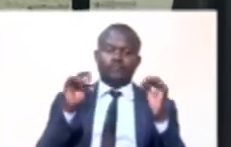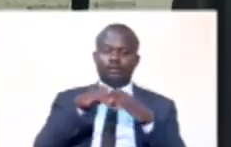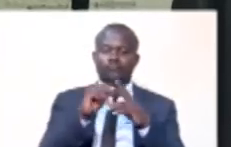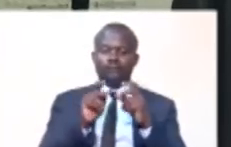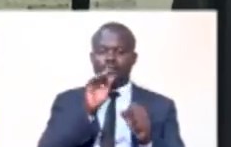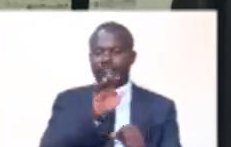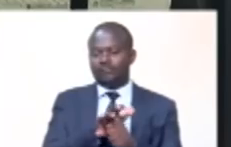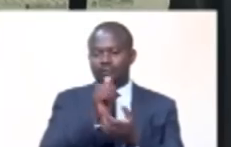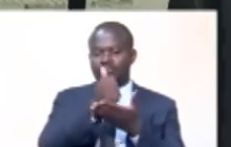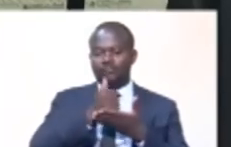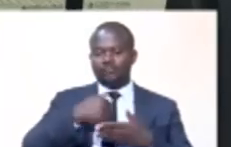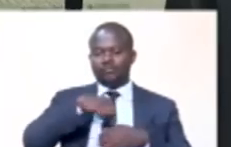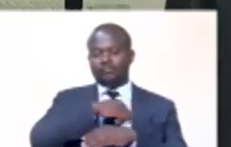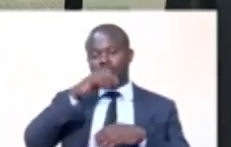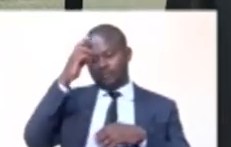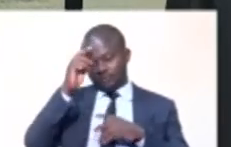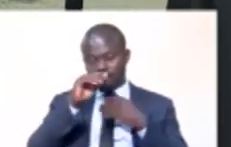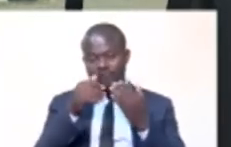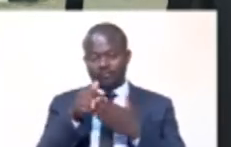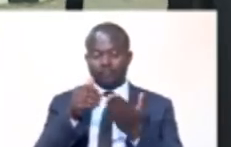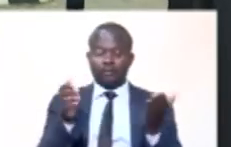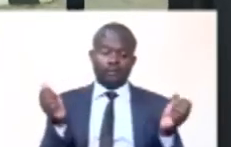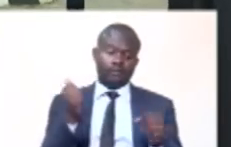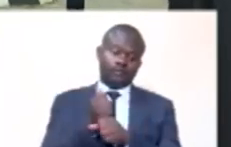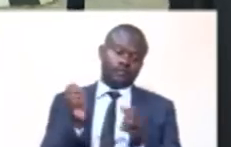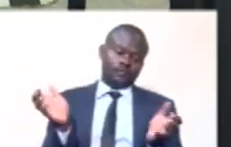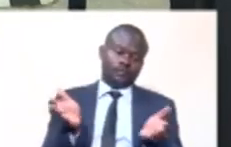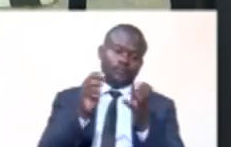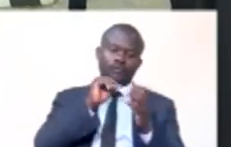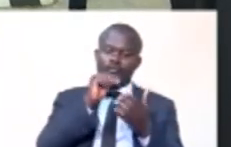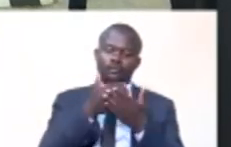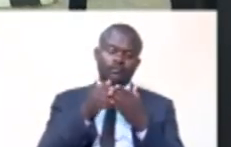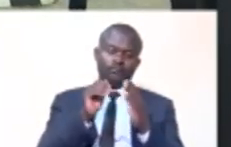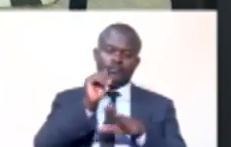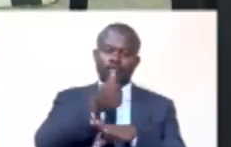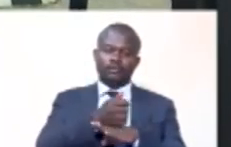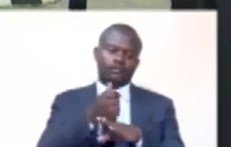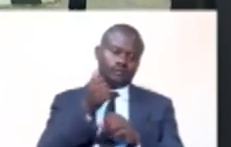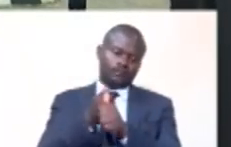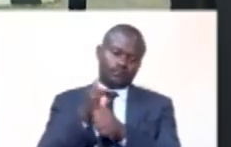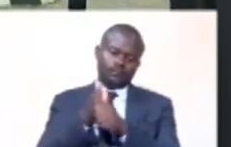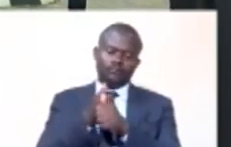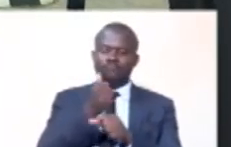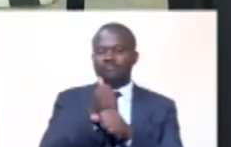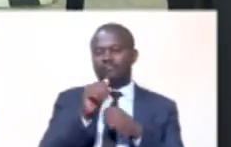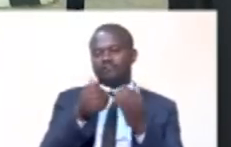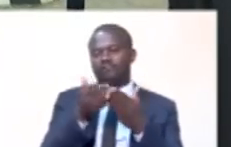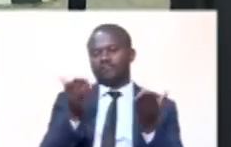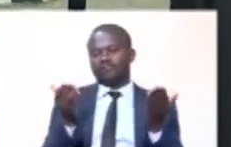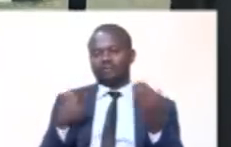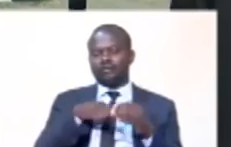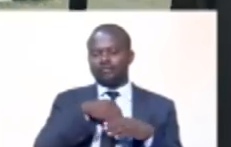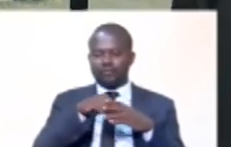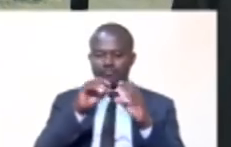benshi, zidufasha kwibutsa abaturage gukora bwa bukangurambaga bitagusaba gushyira buri mukozi aho hantu, ukaba uri mu